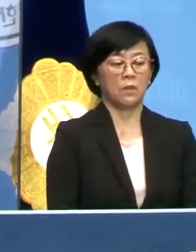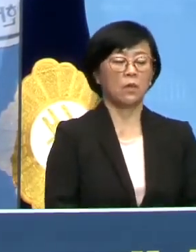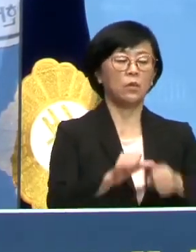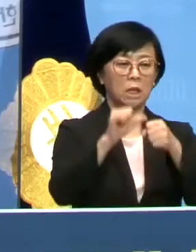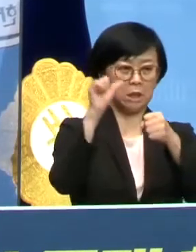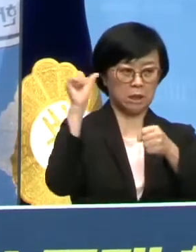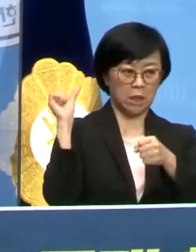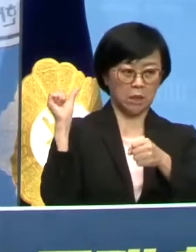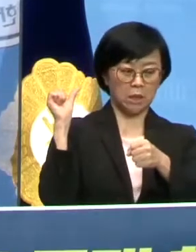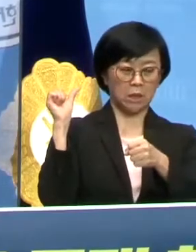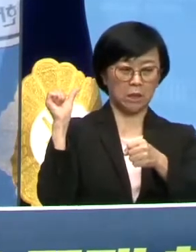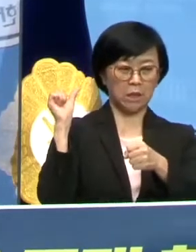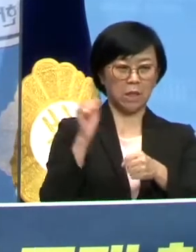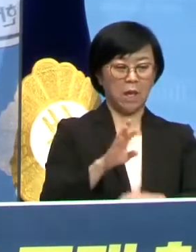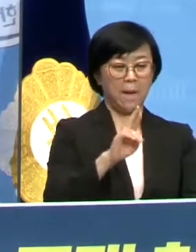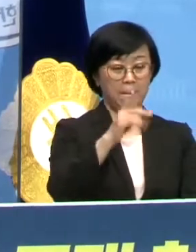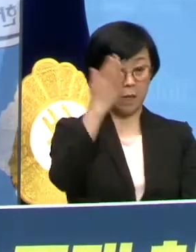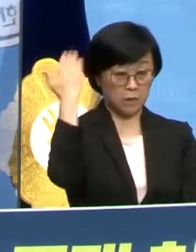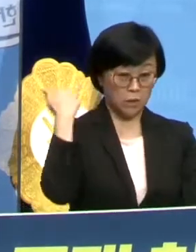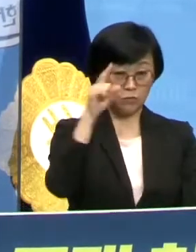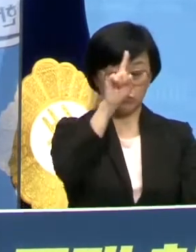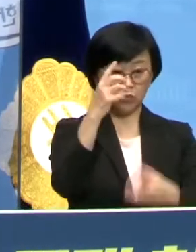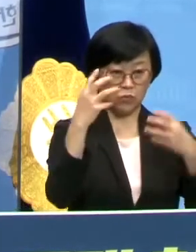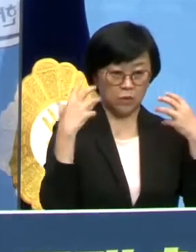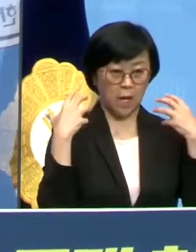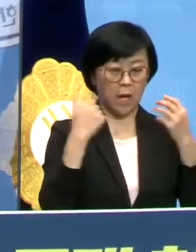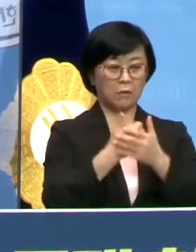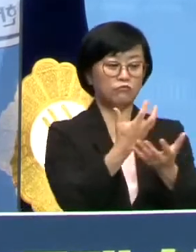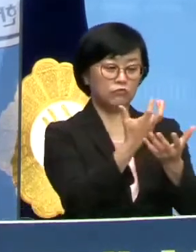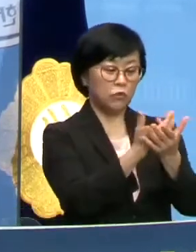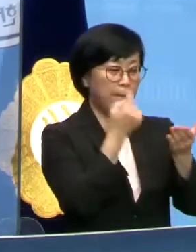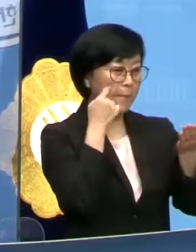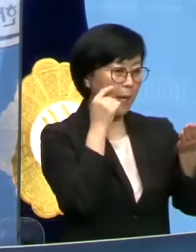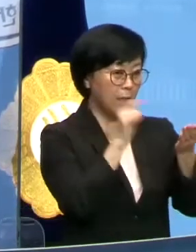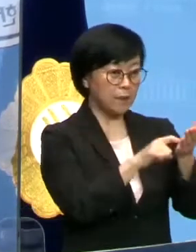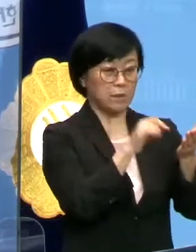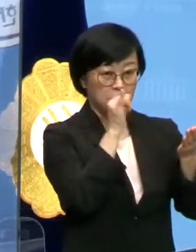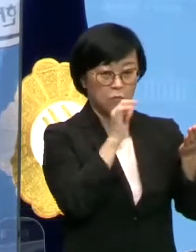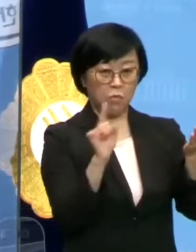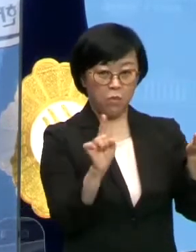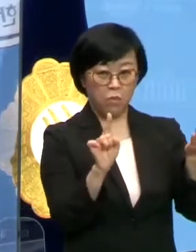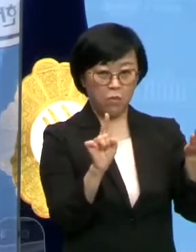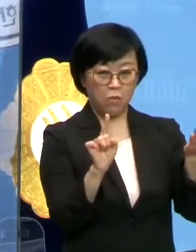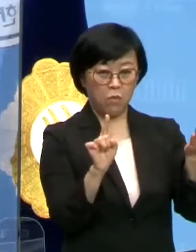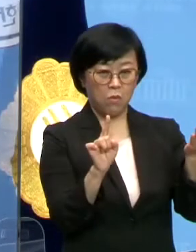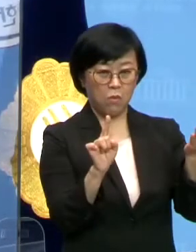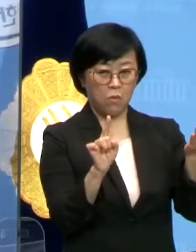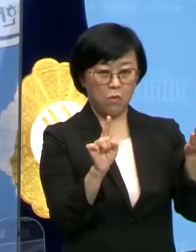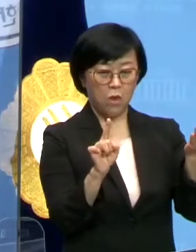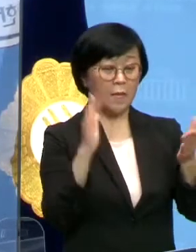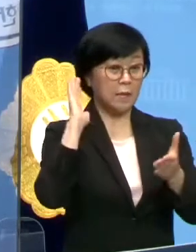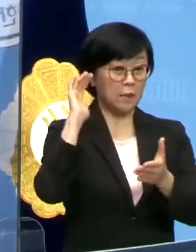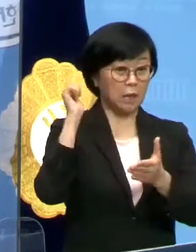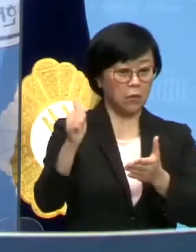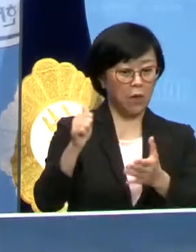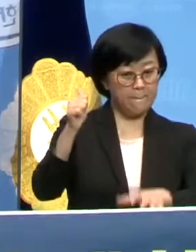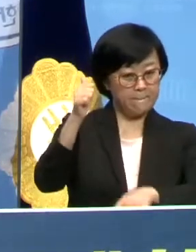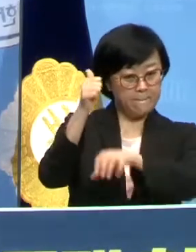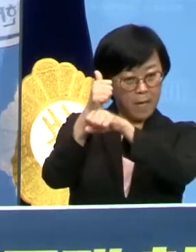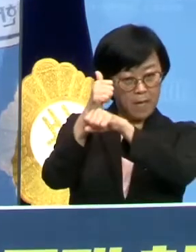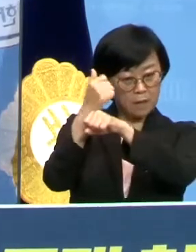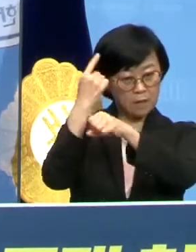5년 전 박근혜 정부 하에서 저희가 문건 하나를 발견했습니다 대통령 직소